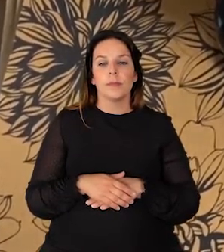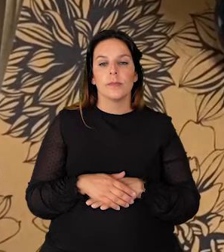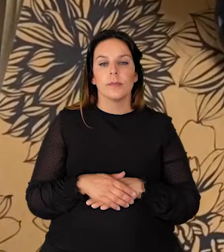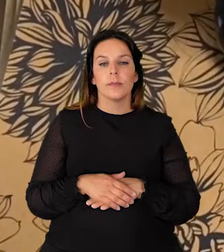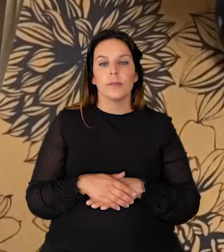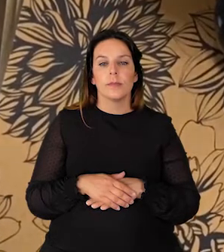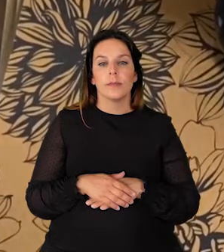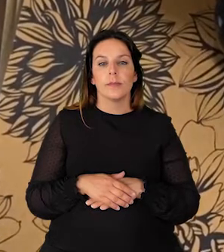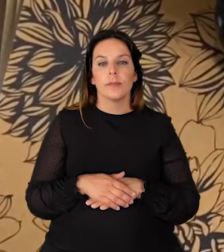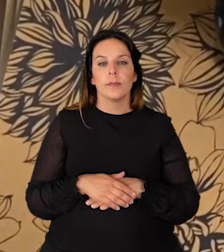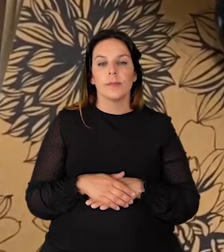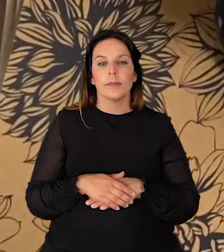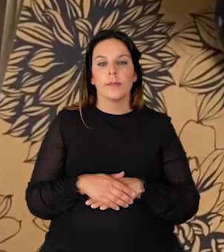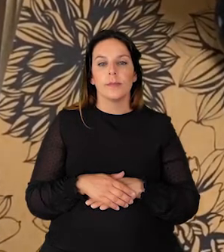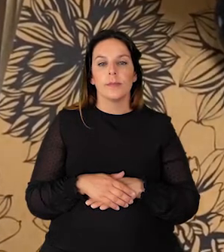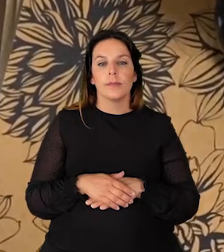cierpliwość.